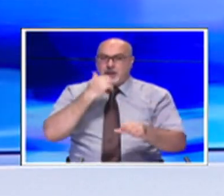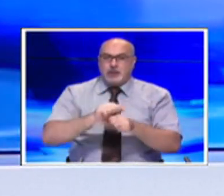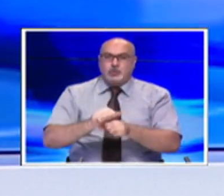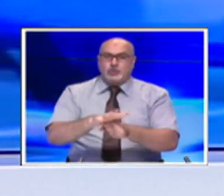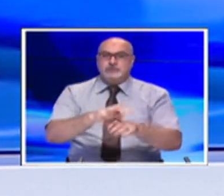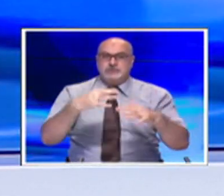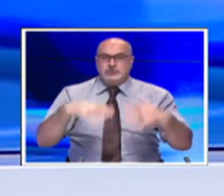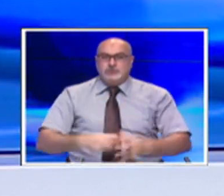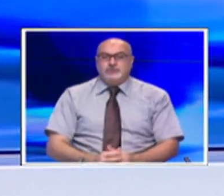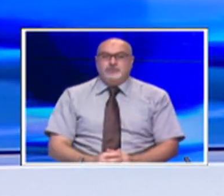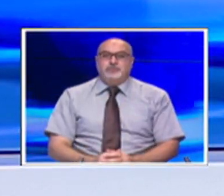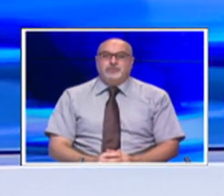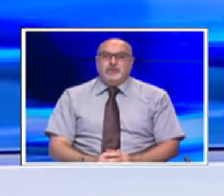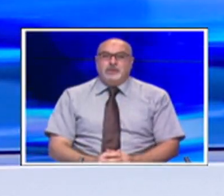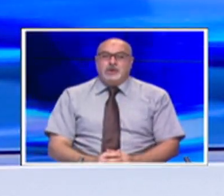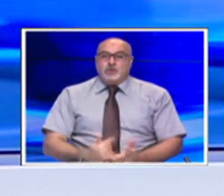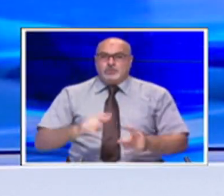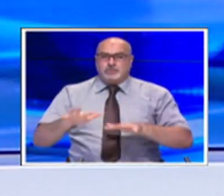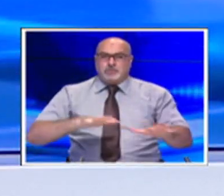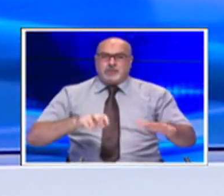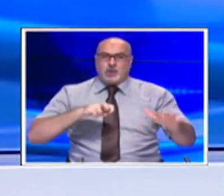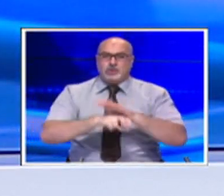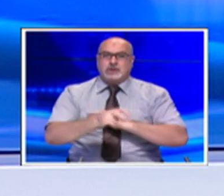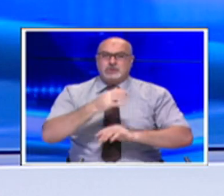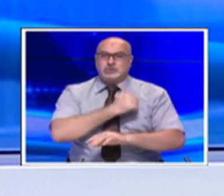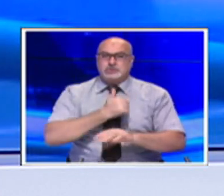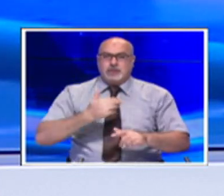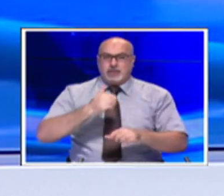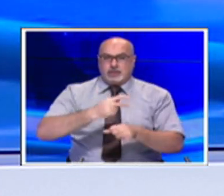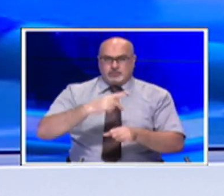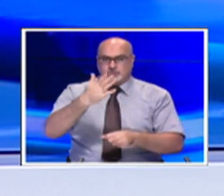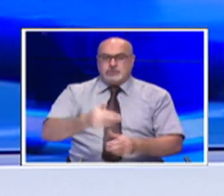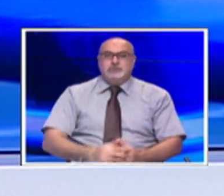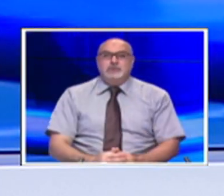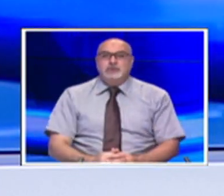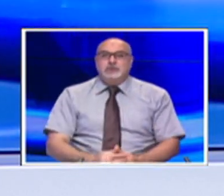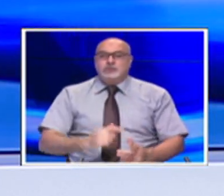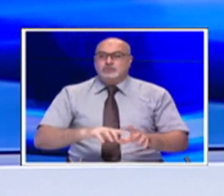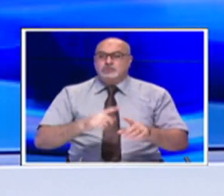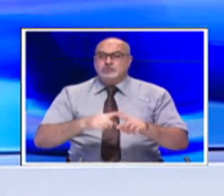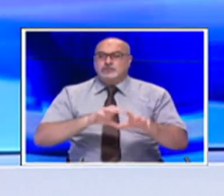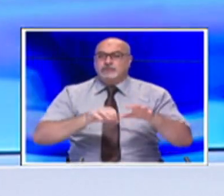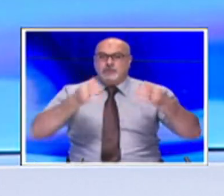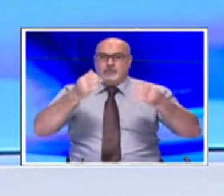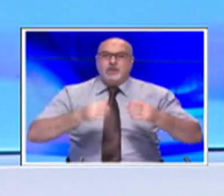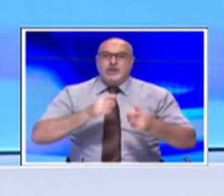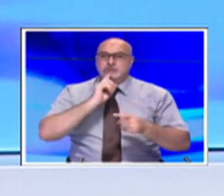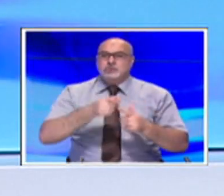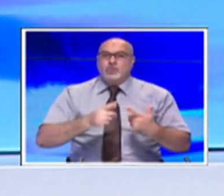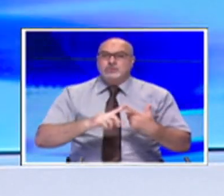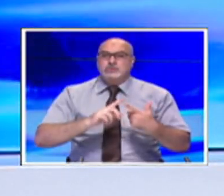وباء كوفيد-19، الاستعدادات للدخول الاجتماعي المقبل، وكذا تقييم وتنفيذ الإجراءات